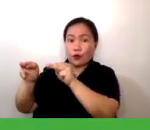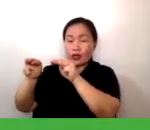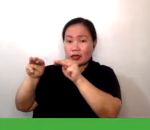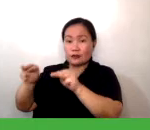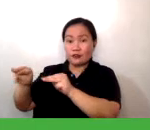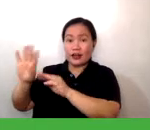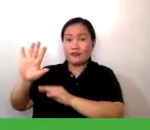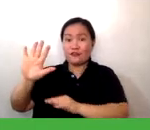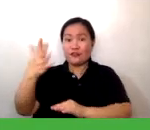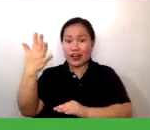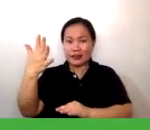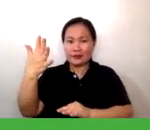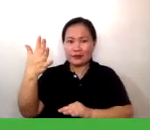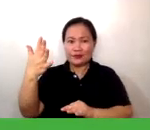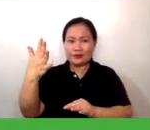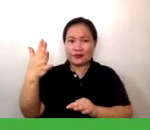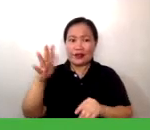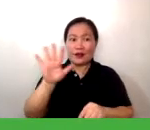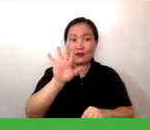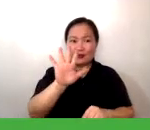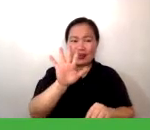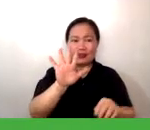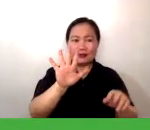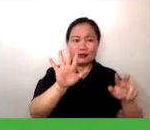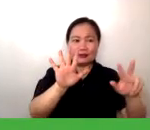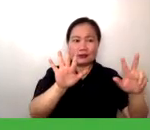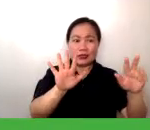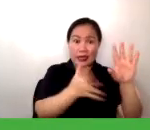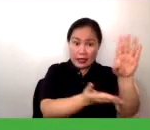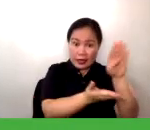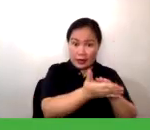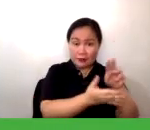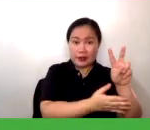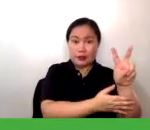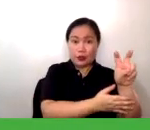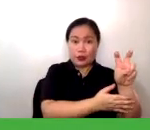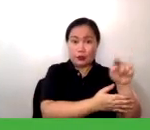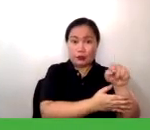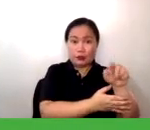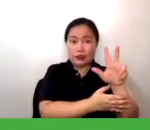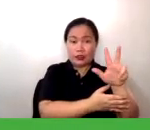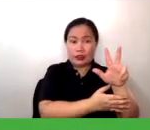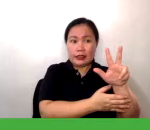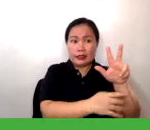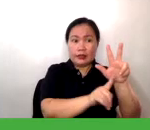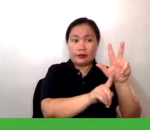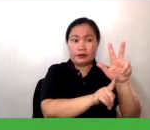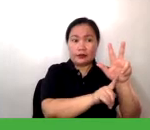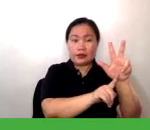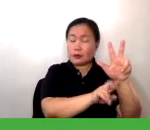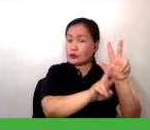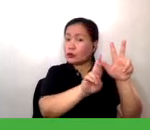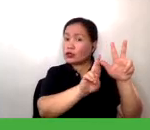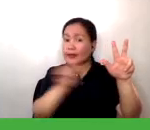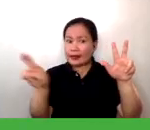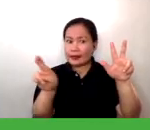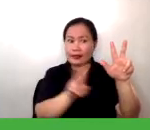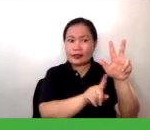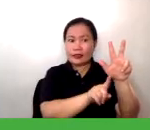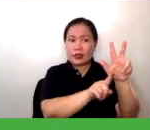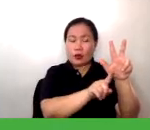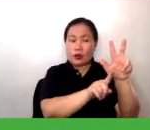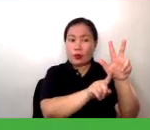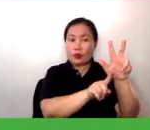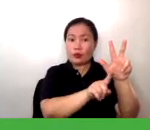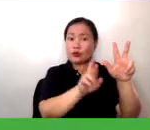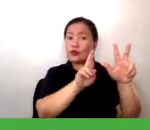2, 3, 4, 5. So, we have 5. So, copy natin si 12.3 from the decimal